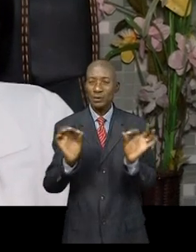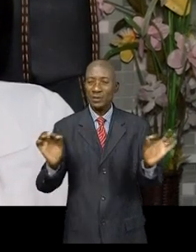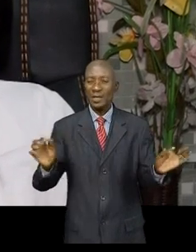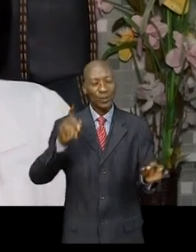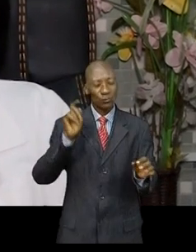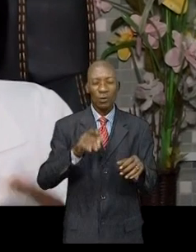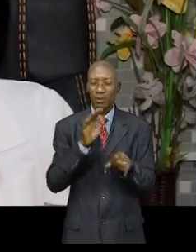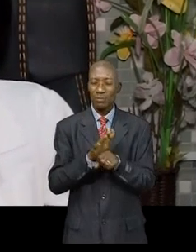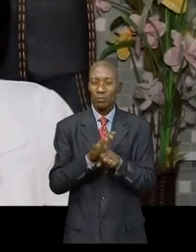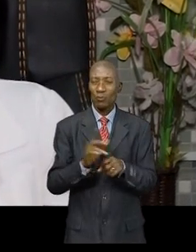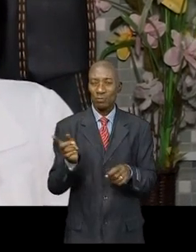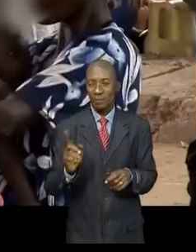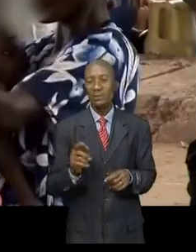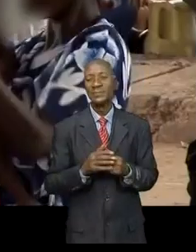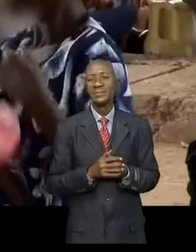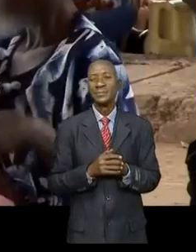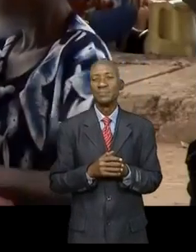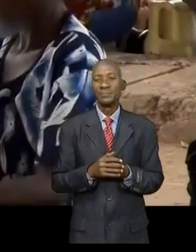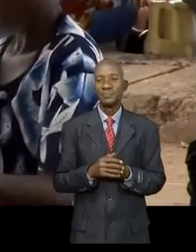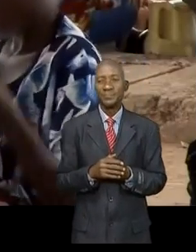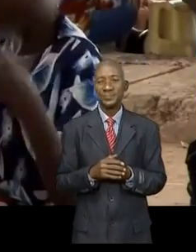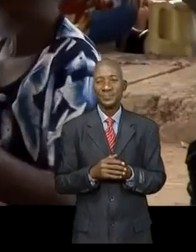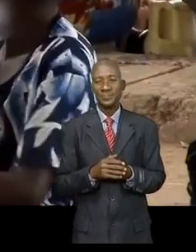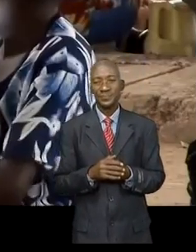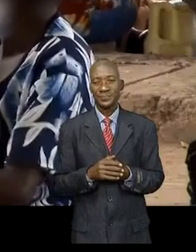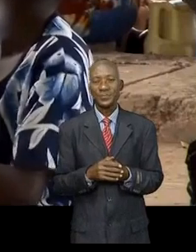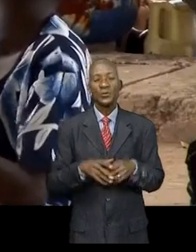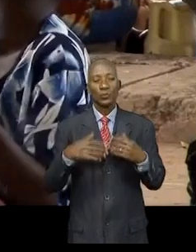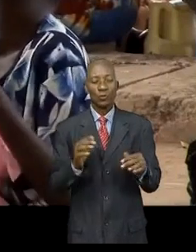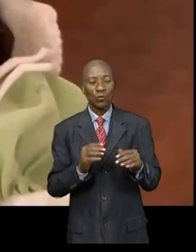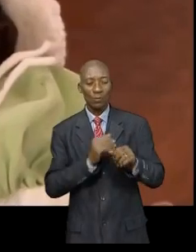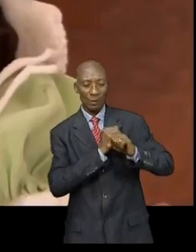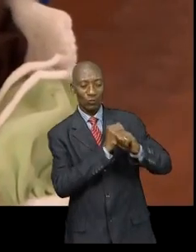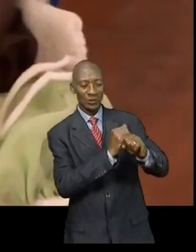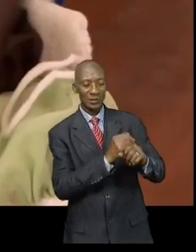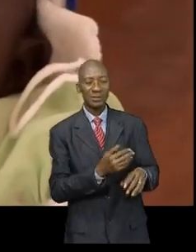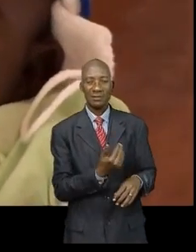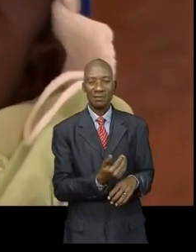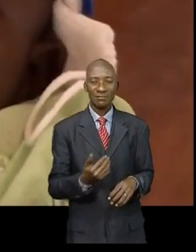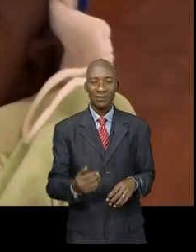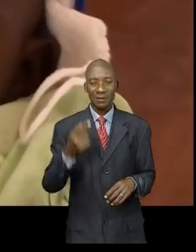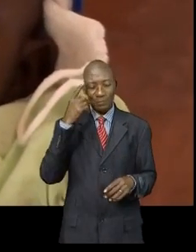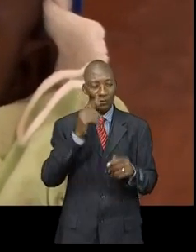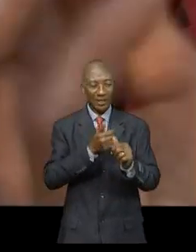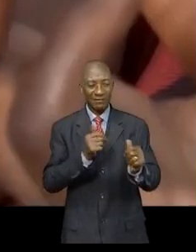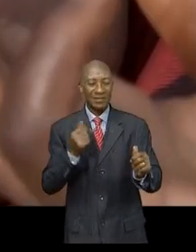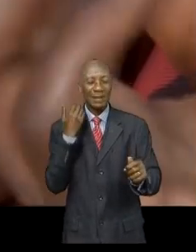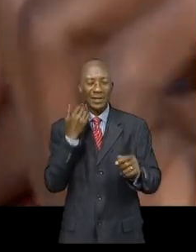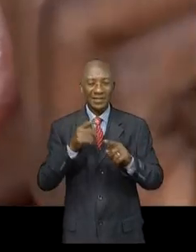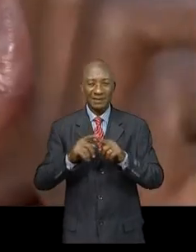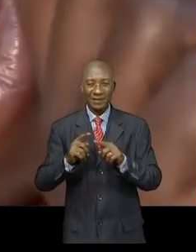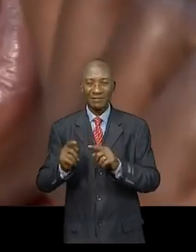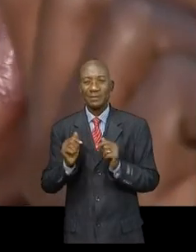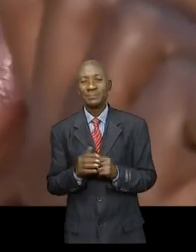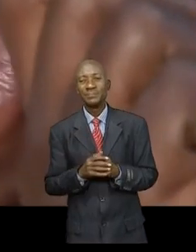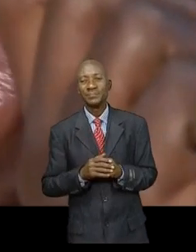les poussières que nous respirons. Comment protéger les enfants pour éviter toutes ces pathologies saisonnières? Et la meilleure façon